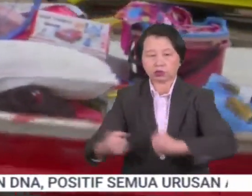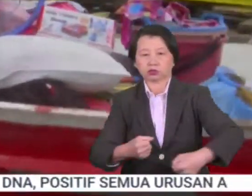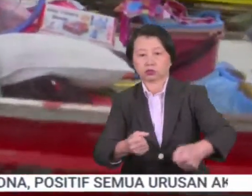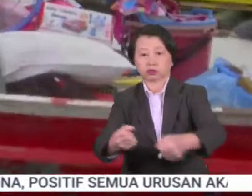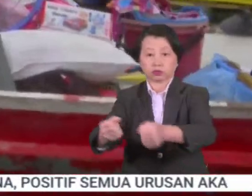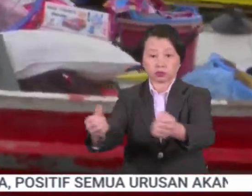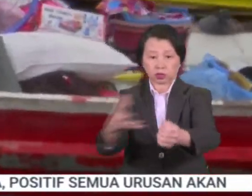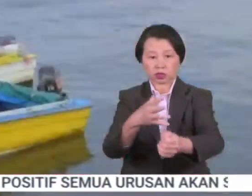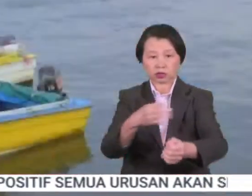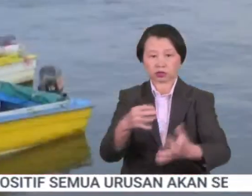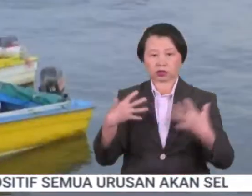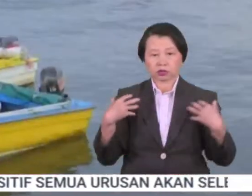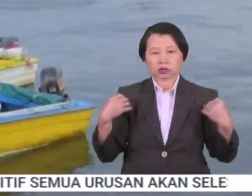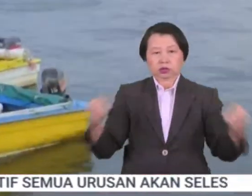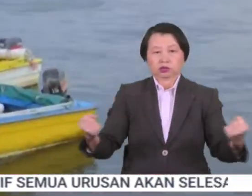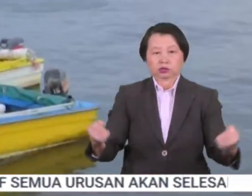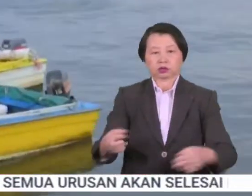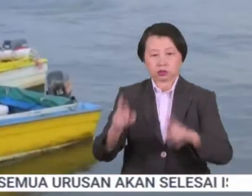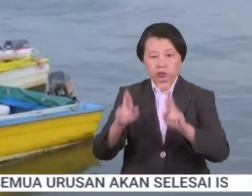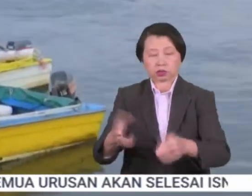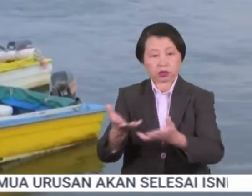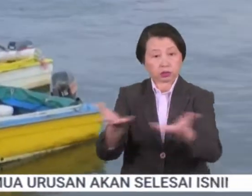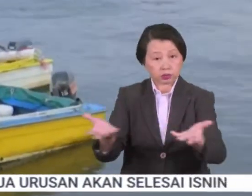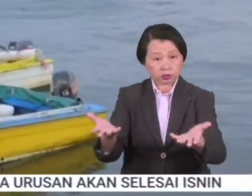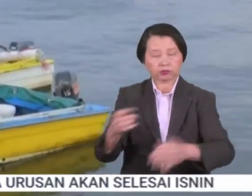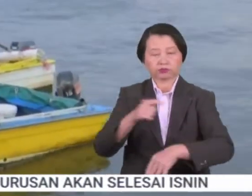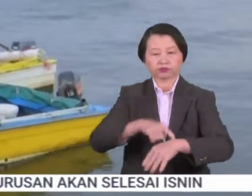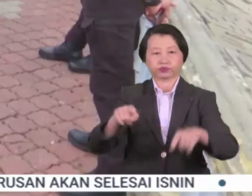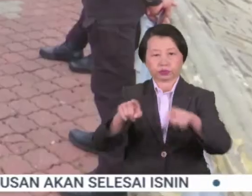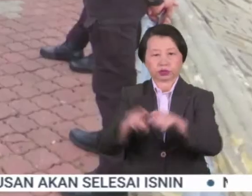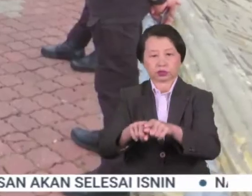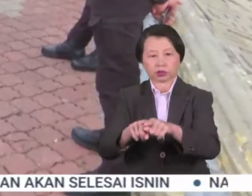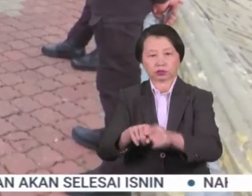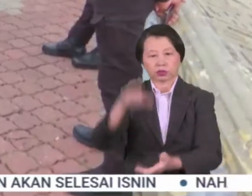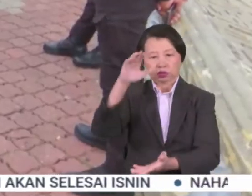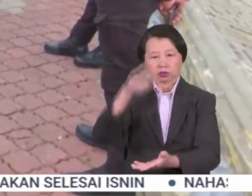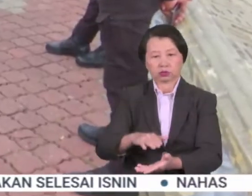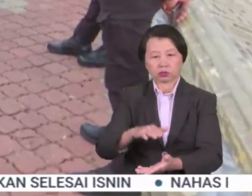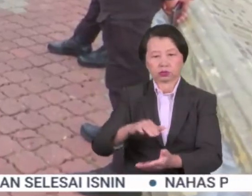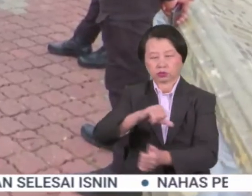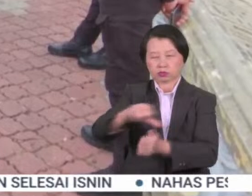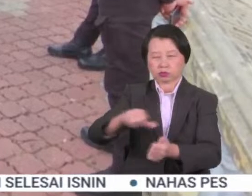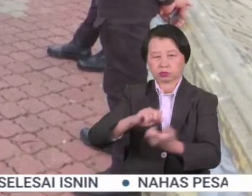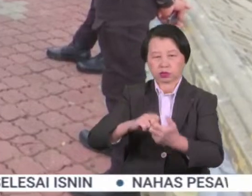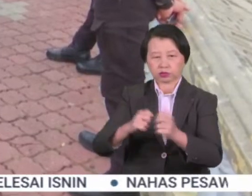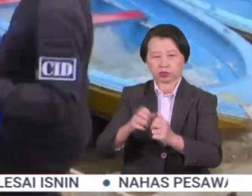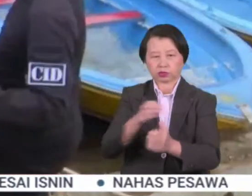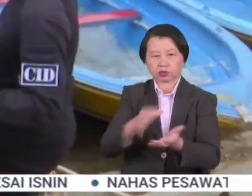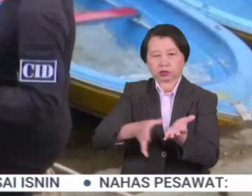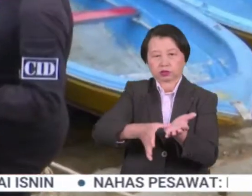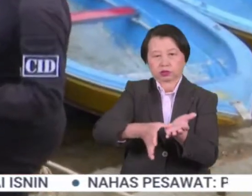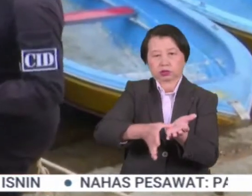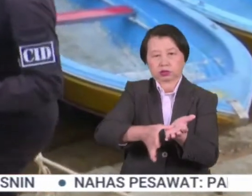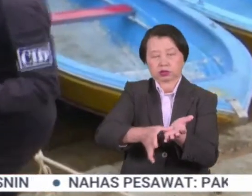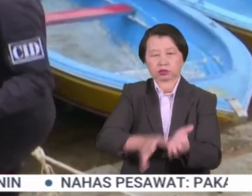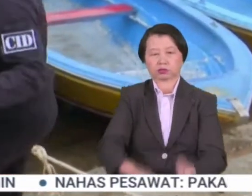Gersik dan kesihatan penduduk pada masa sama mengurang isu sosial dan